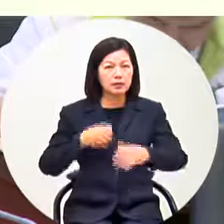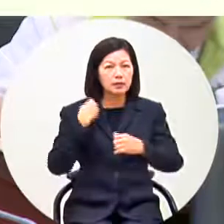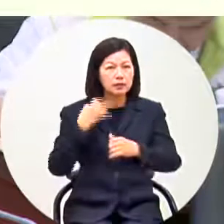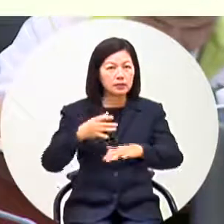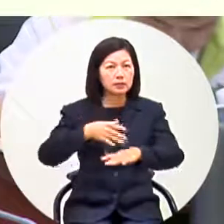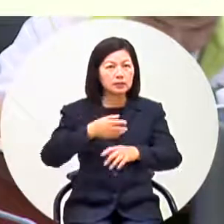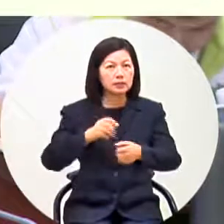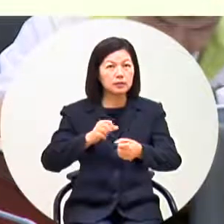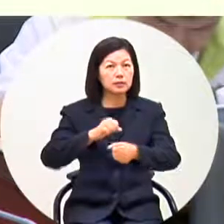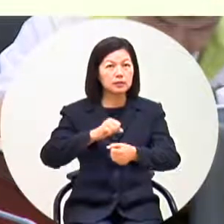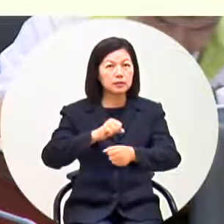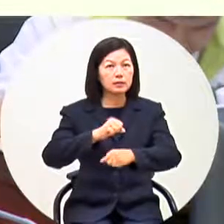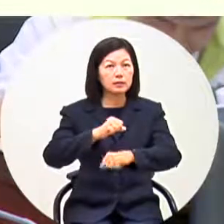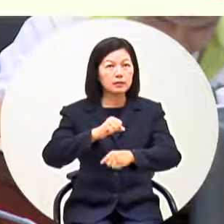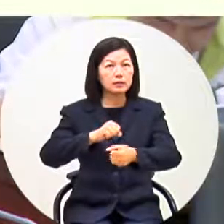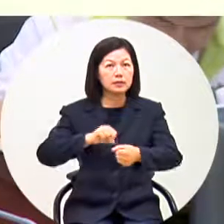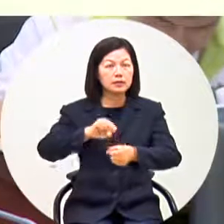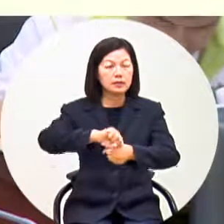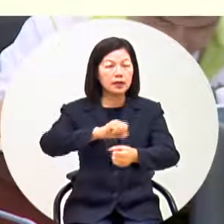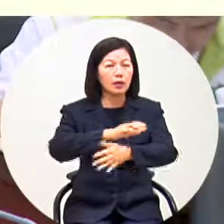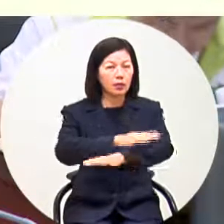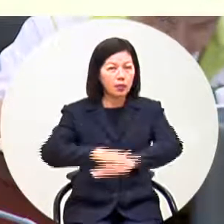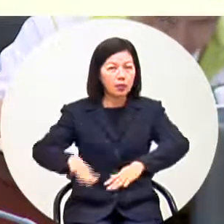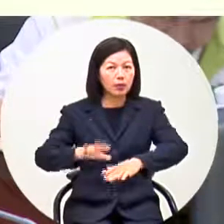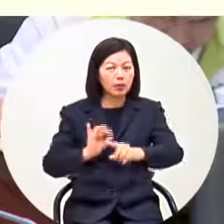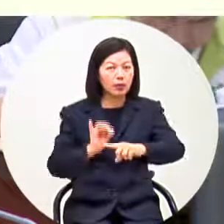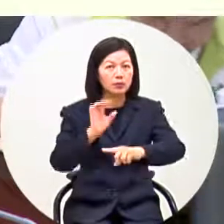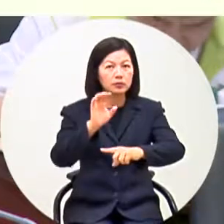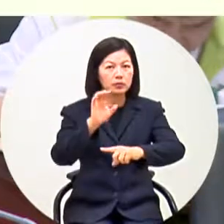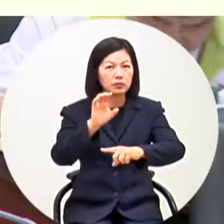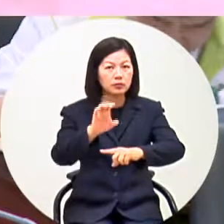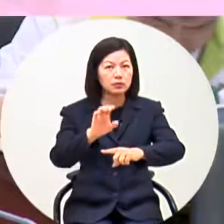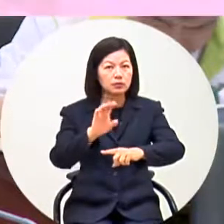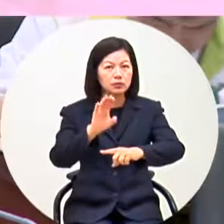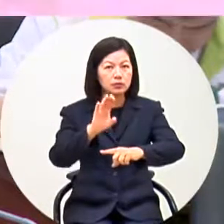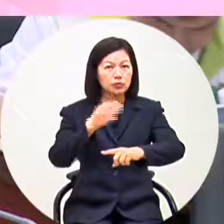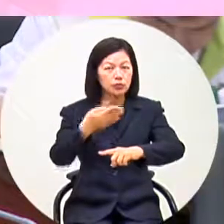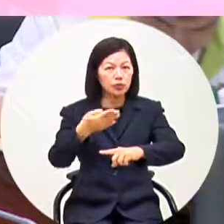哦，占了差不多120名左右哦。